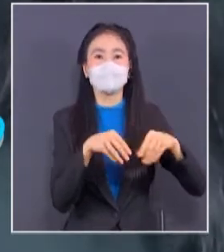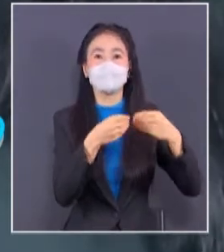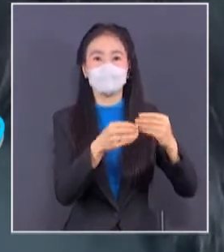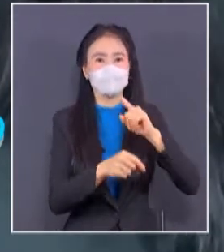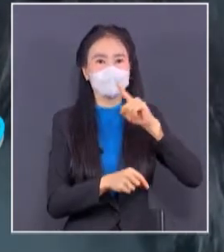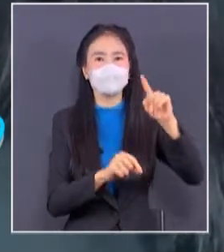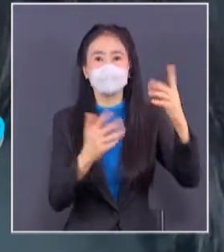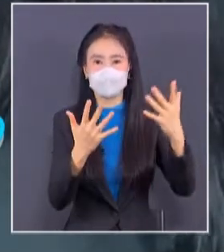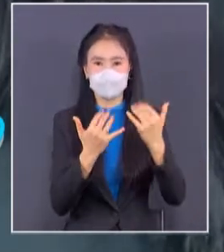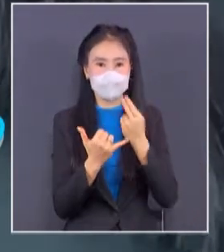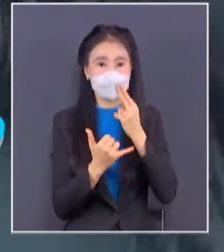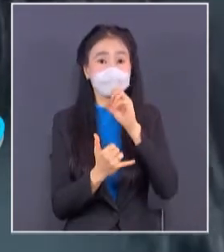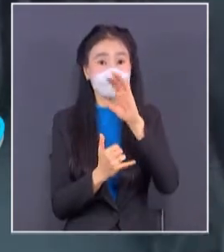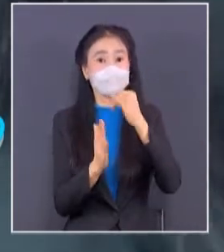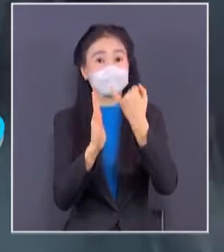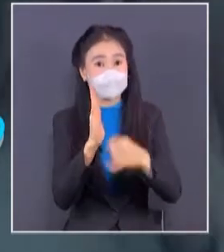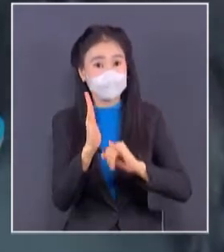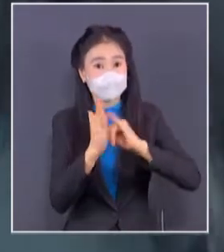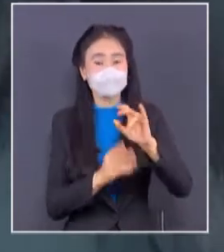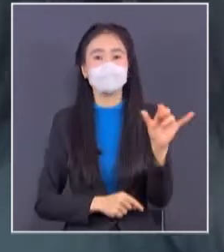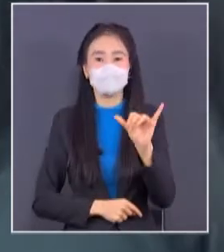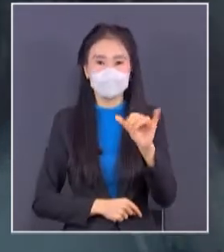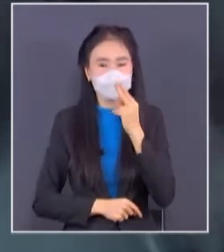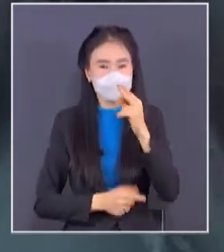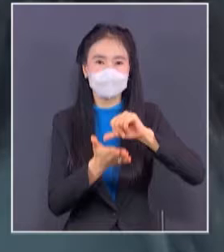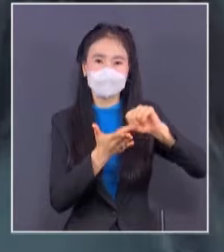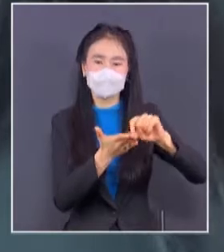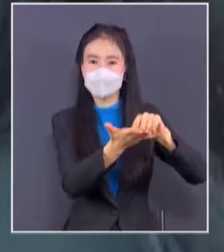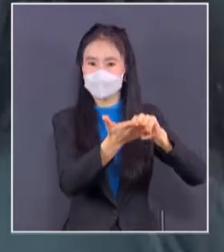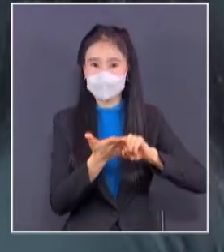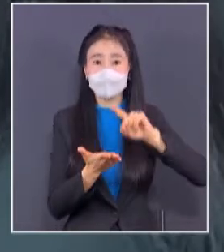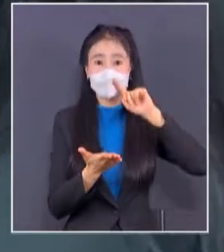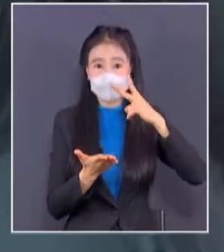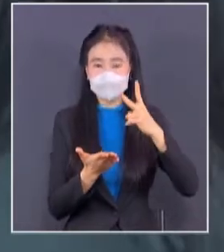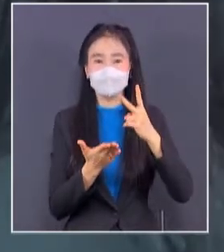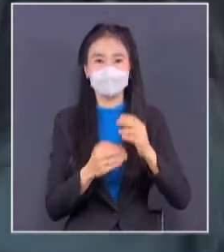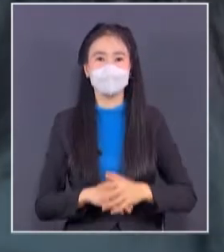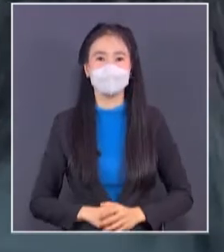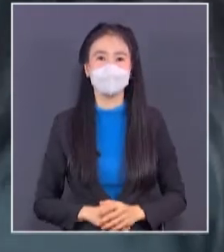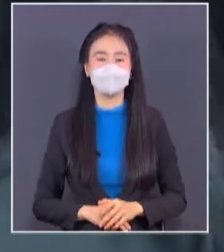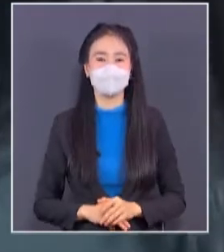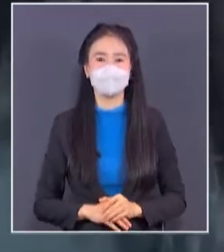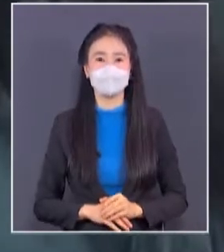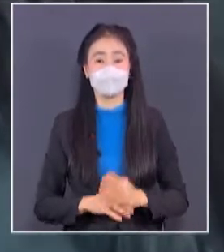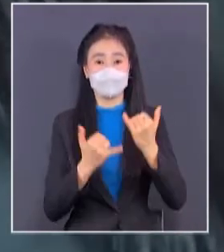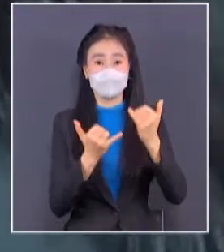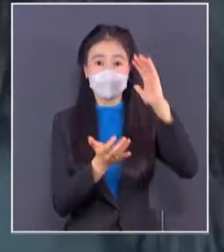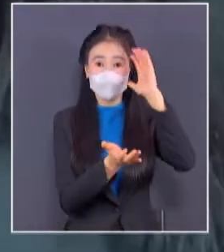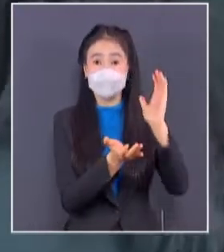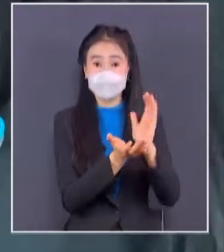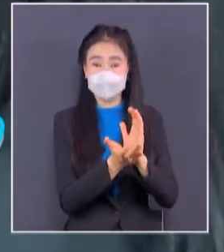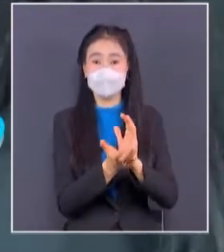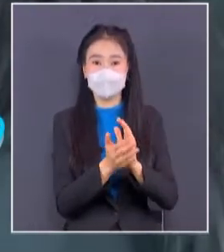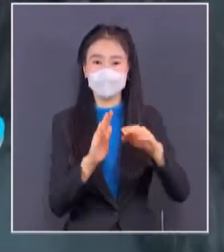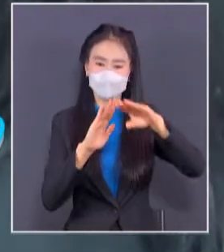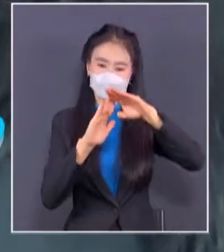มีการเสียหายใดๆไม่ได้บอกว่าผิดหรือถูกกลับไปทำเต็มรูปแบบแล้วกลับมาใหม่นะครับก็เท่านี้เองนะครับ คือทางตำรวจก็ดำเนินการต